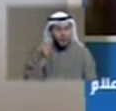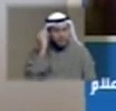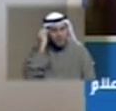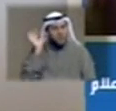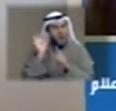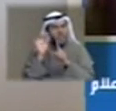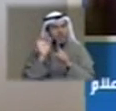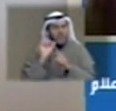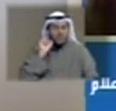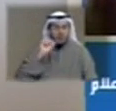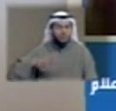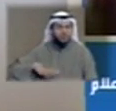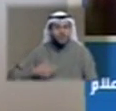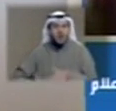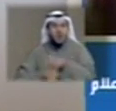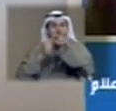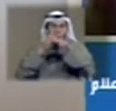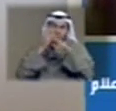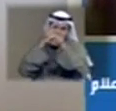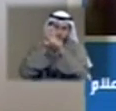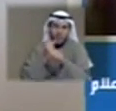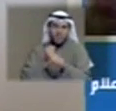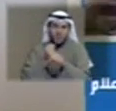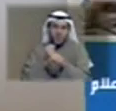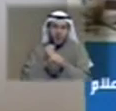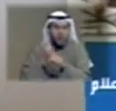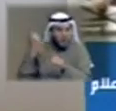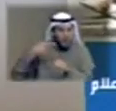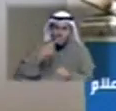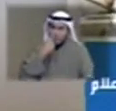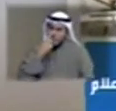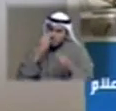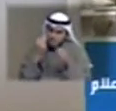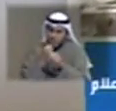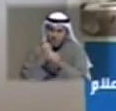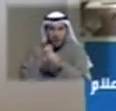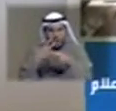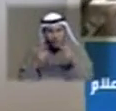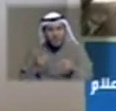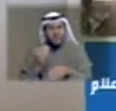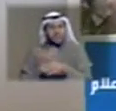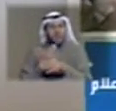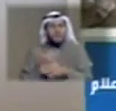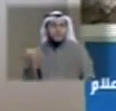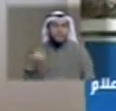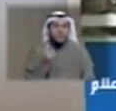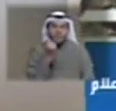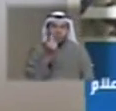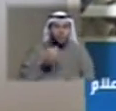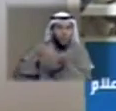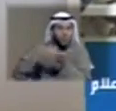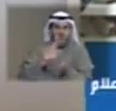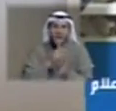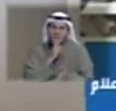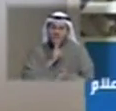والرسائل السامية لحضرة صاحب السمو أمير البلاد حفظه الله ورعاه والمتعلقة بترشيد الإنفاق والحد من